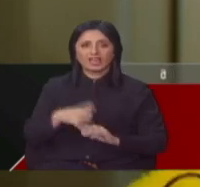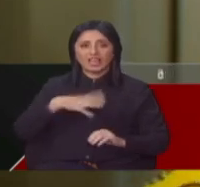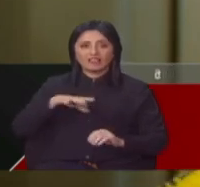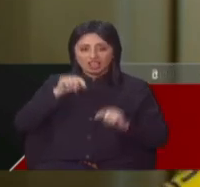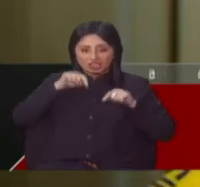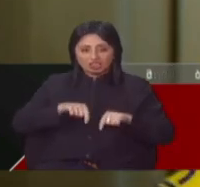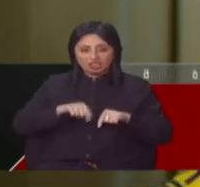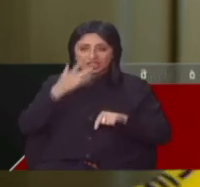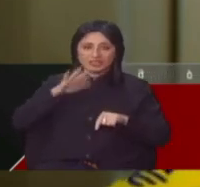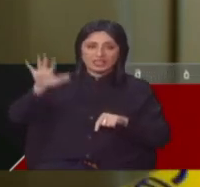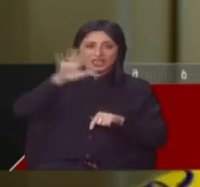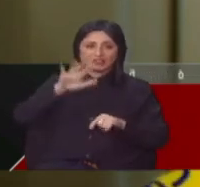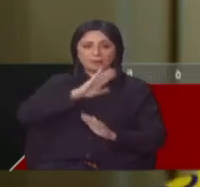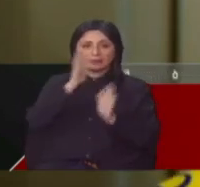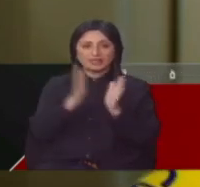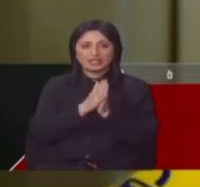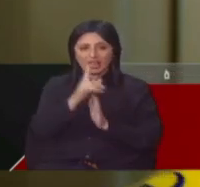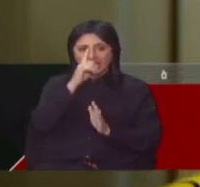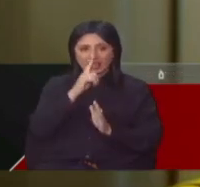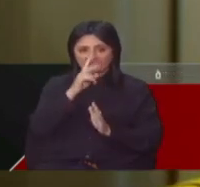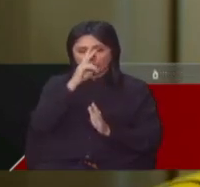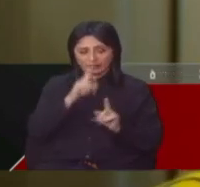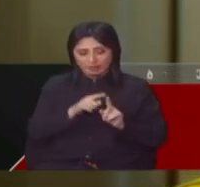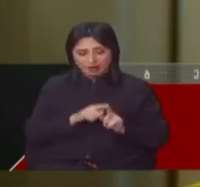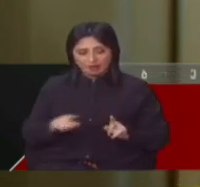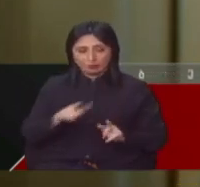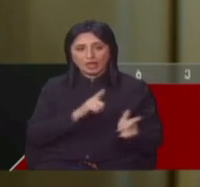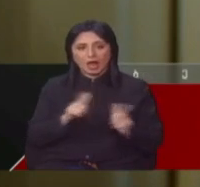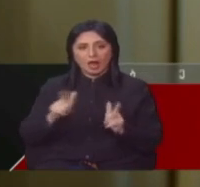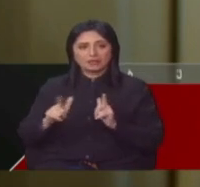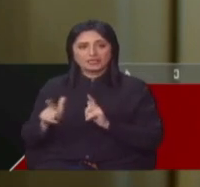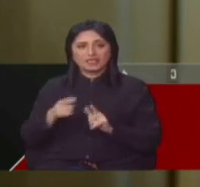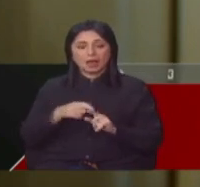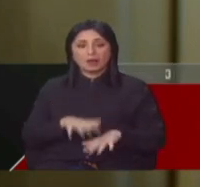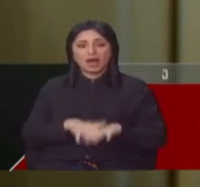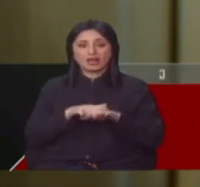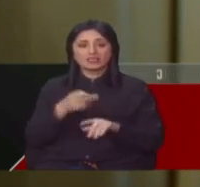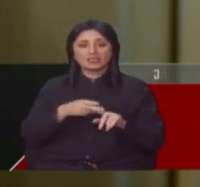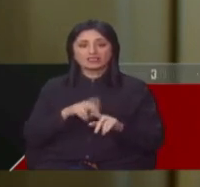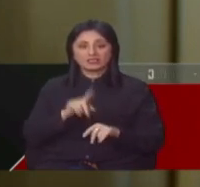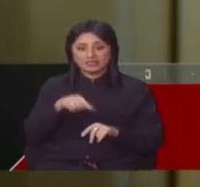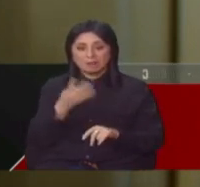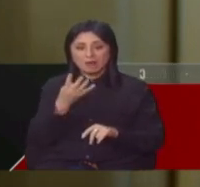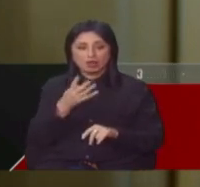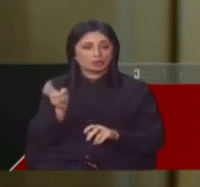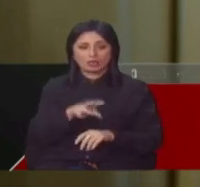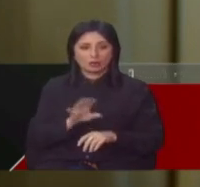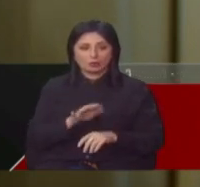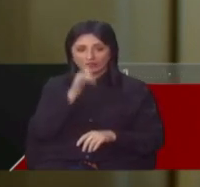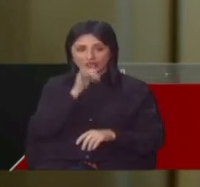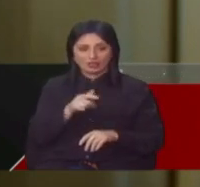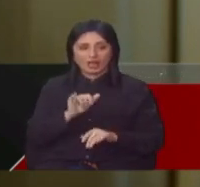ქვეყნის შიგნით თუ ქვეყნის გარეთ, მთელი ერთი თვის თუ ორი თვის განმავლობაში ამზადებდნენ ამ აქციას და იმისი მეოთხე დღეც ვერ მოვიდა,